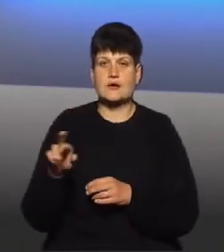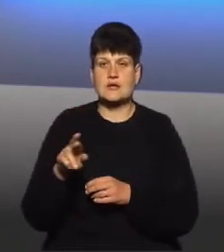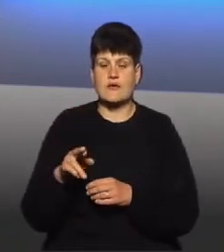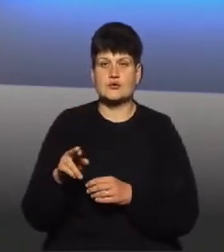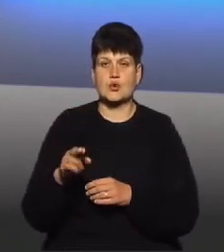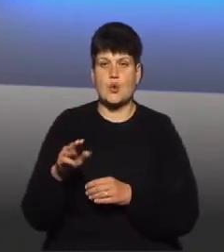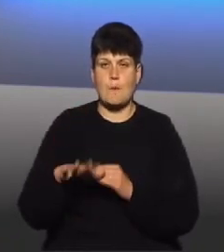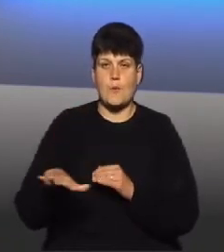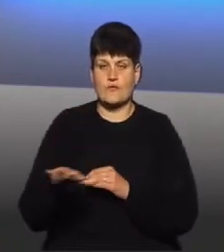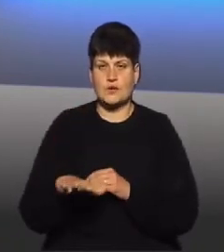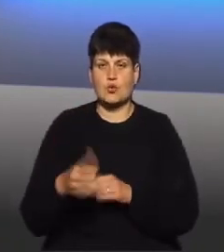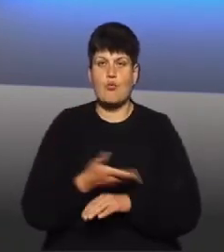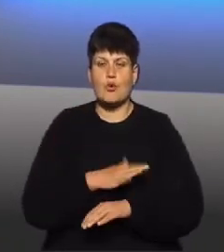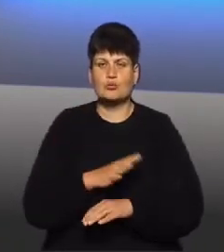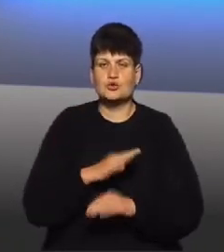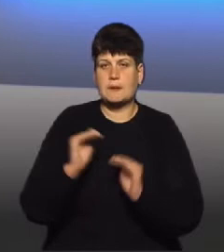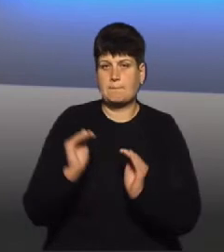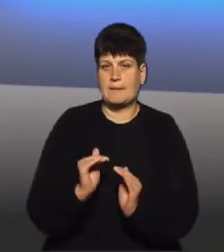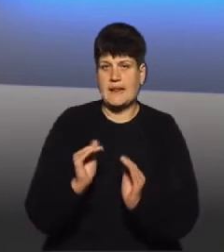ще будучи маленьким, його разом з сім'єю